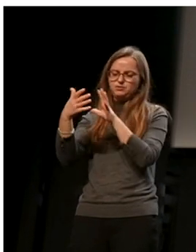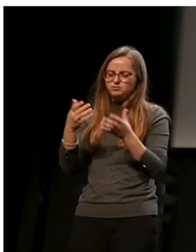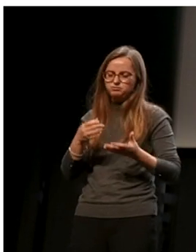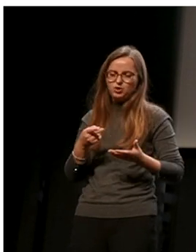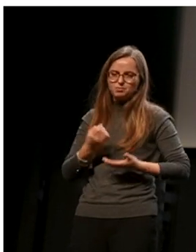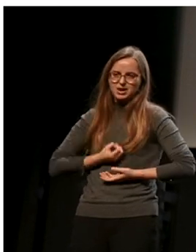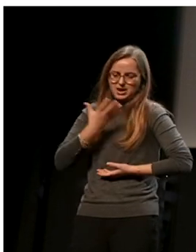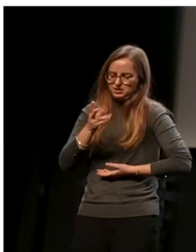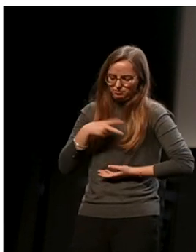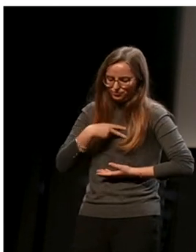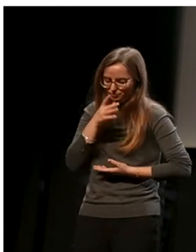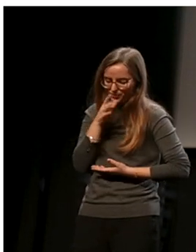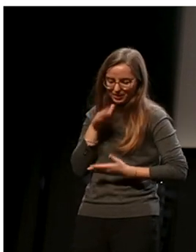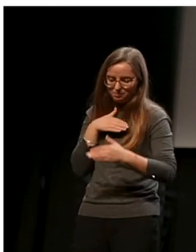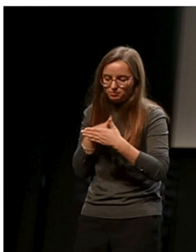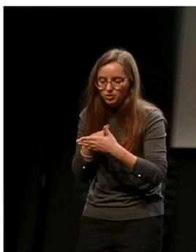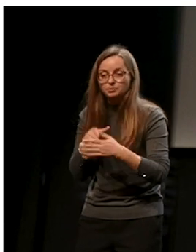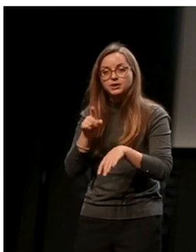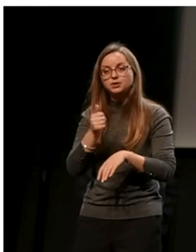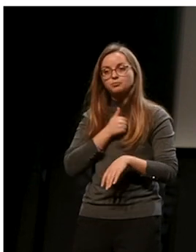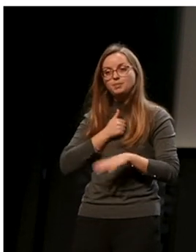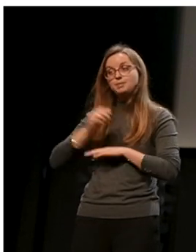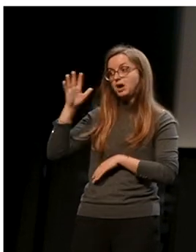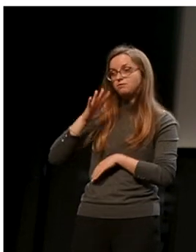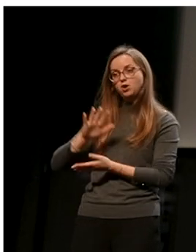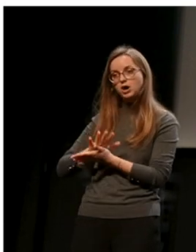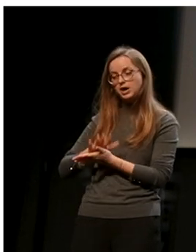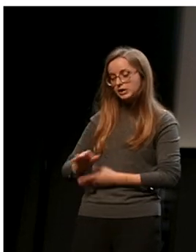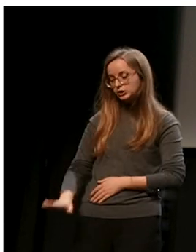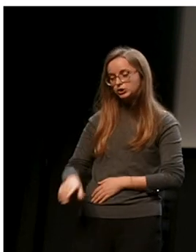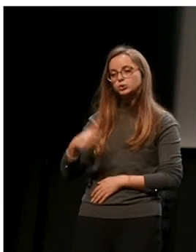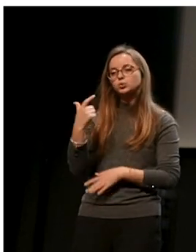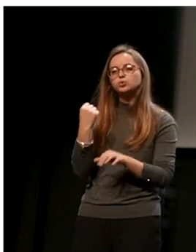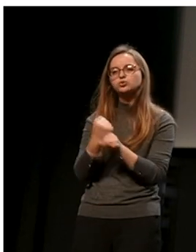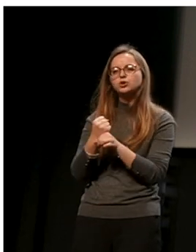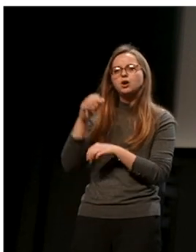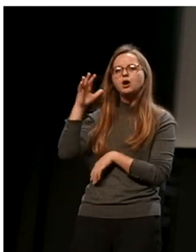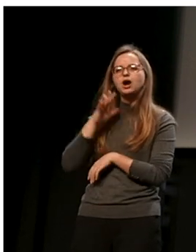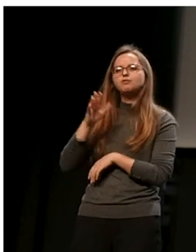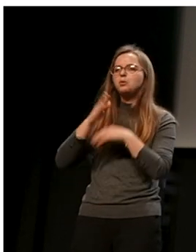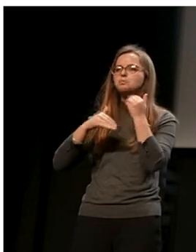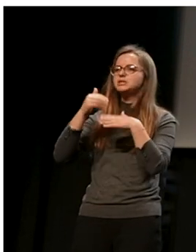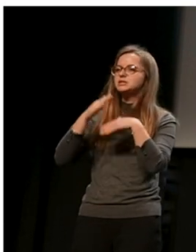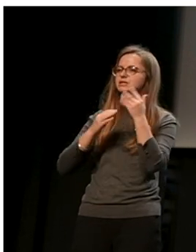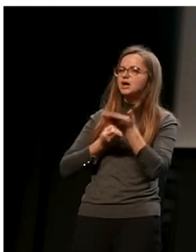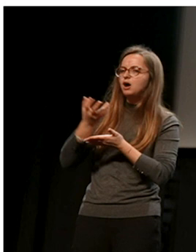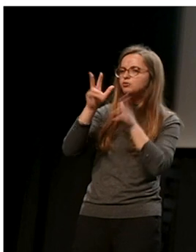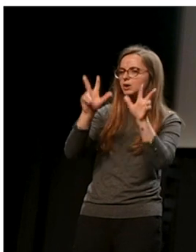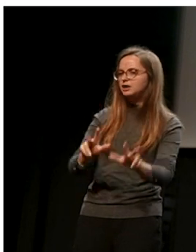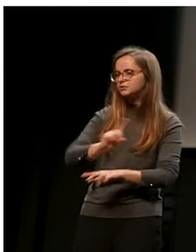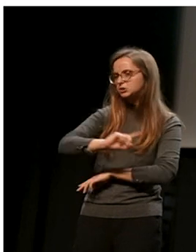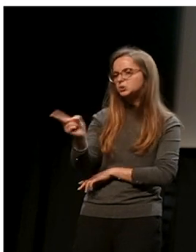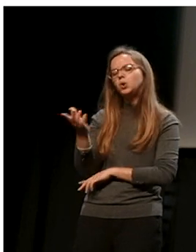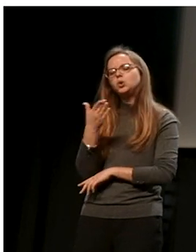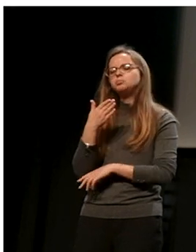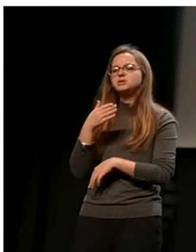à 12 ans, quand j'ai voulu, entre guillemets, faire donc c'était pas encore infographie, ce métier était encore en train de se faire, j'ai eu accès à des maquettistes,